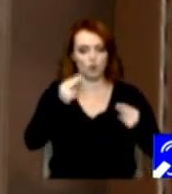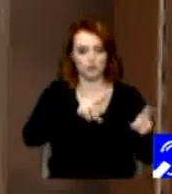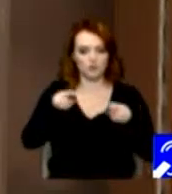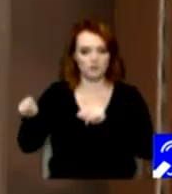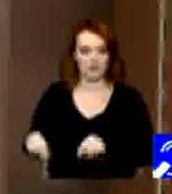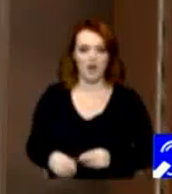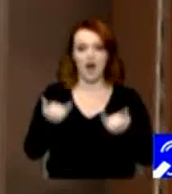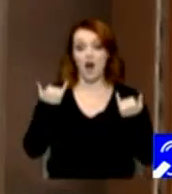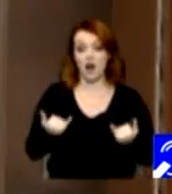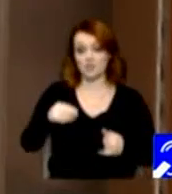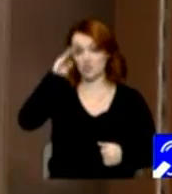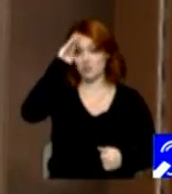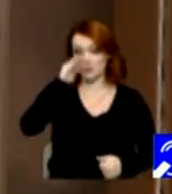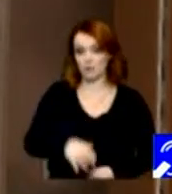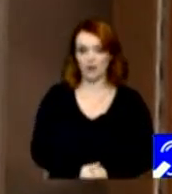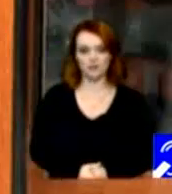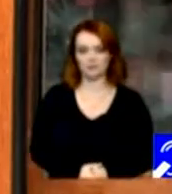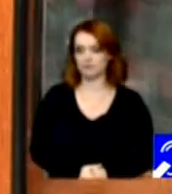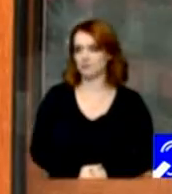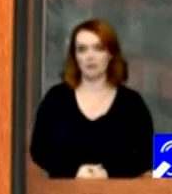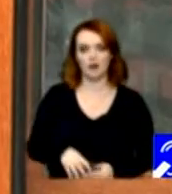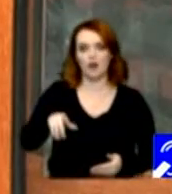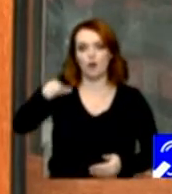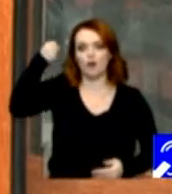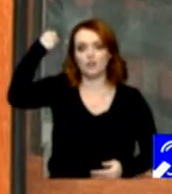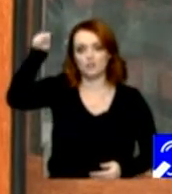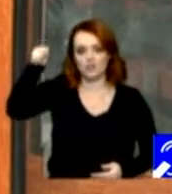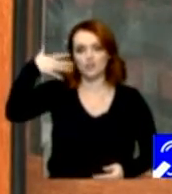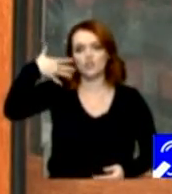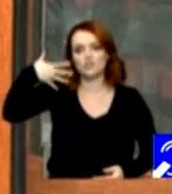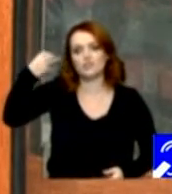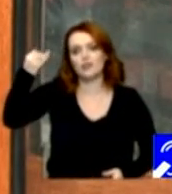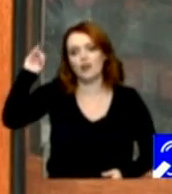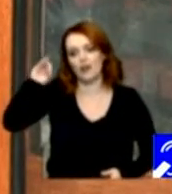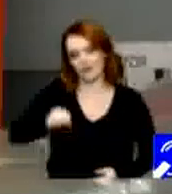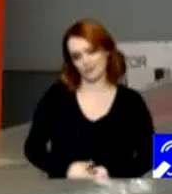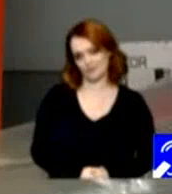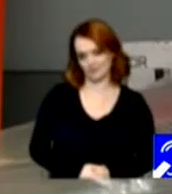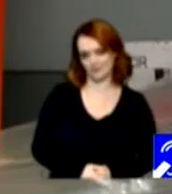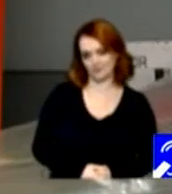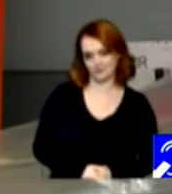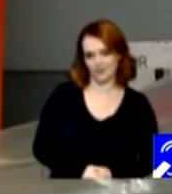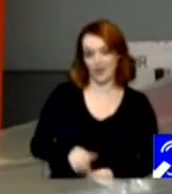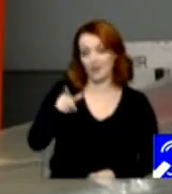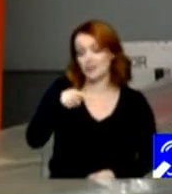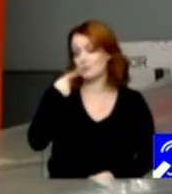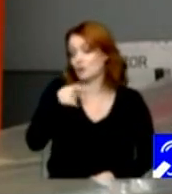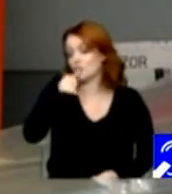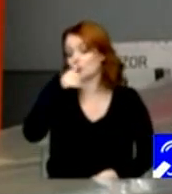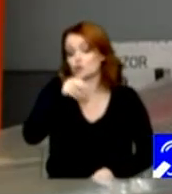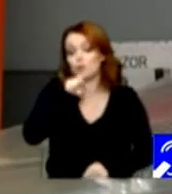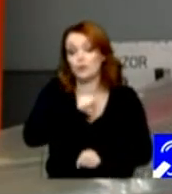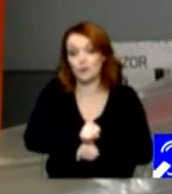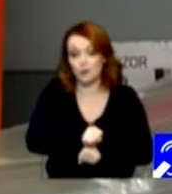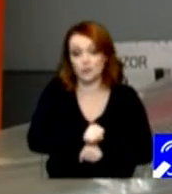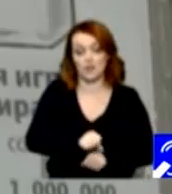astăzi acest bărbat nu își mai încăpea în piele de fericire a castigat 50 de lei la loto si recunoaste ca pasiunea pentru jocurile lui Daria început